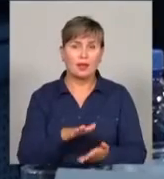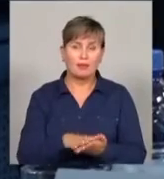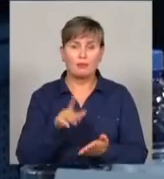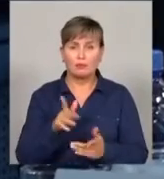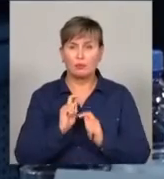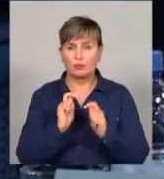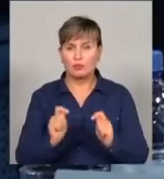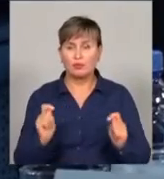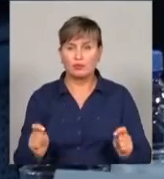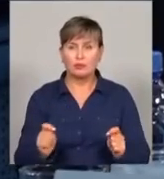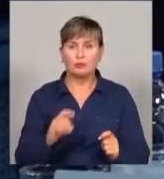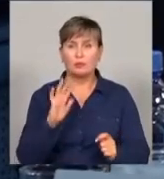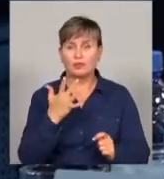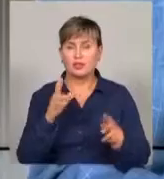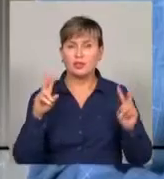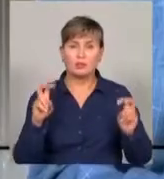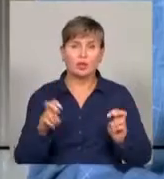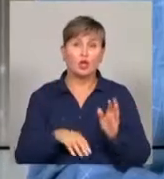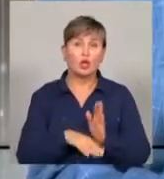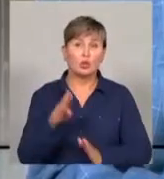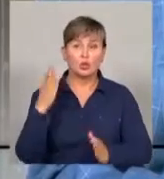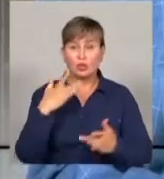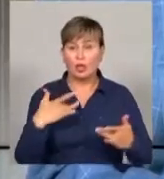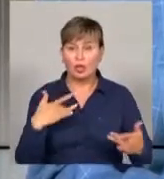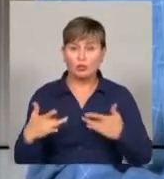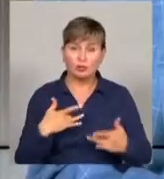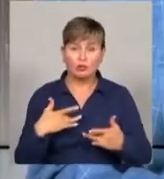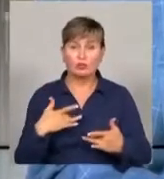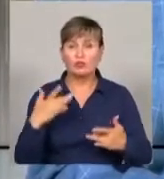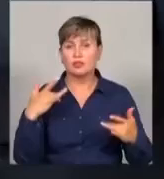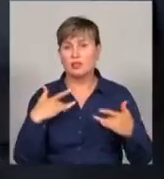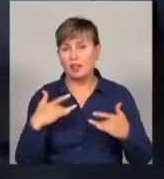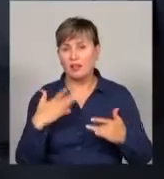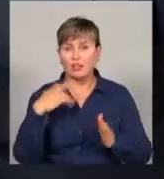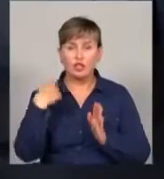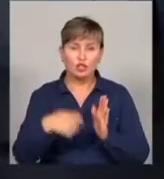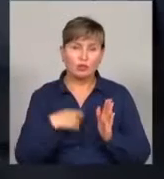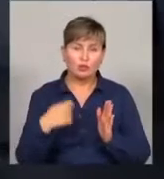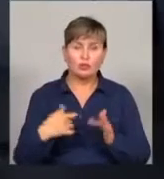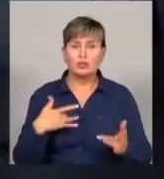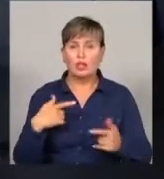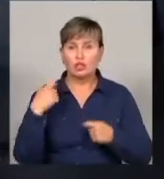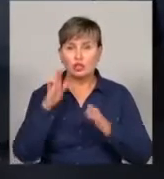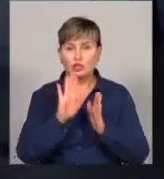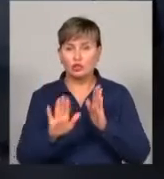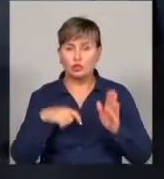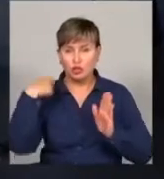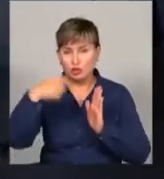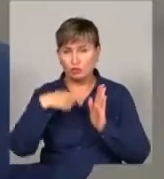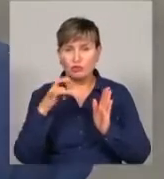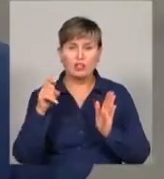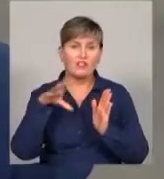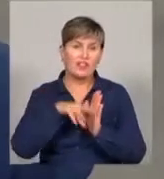будет присуждаться в 5 номинациях: лучший киноактер, актер театра, кинорежиссер, театральный режиссер и за вклад